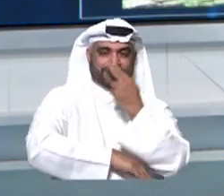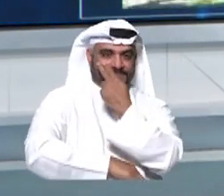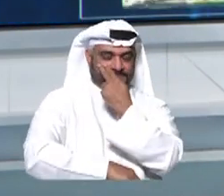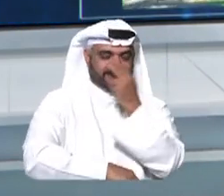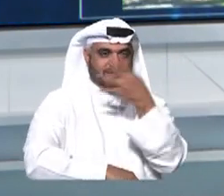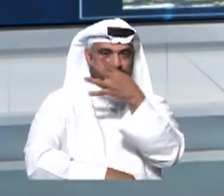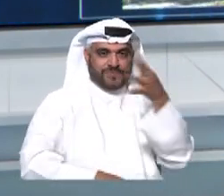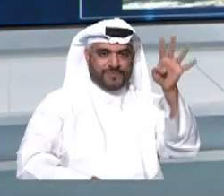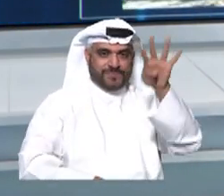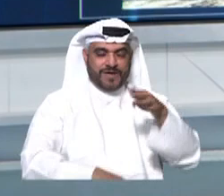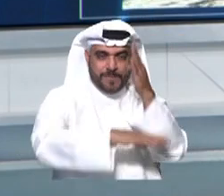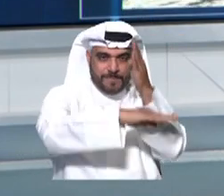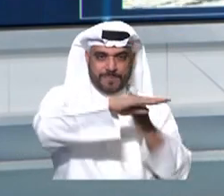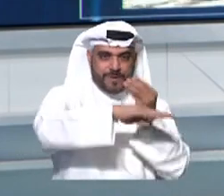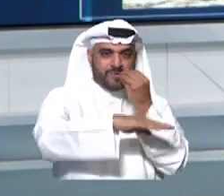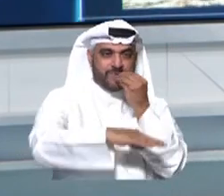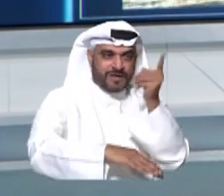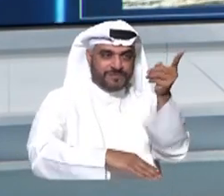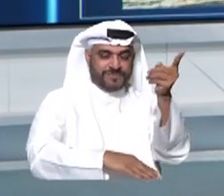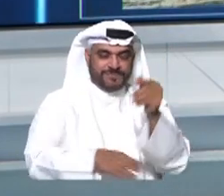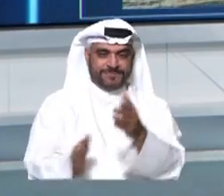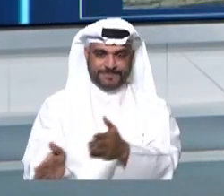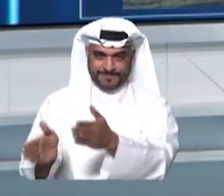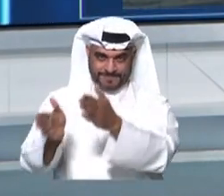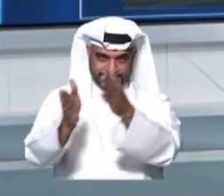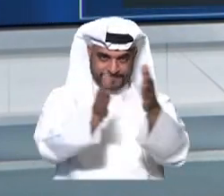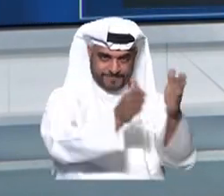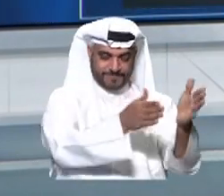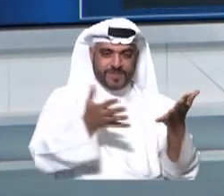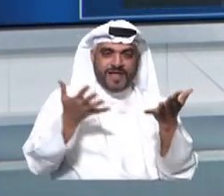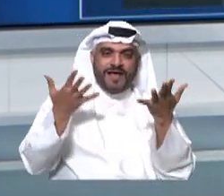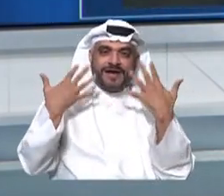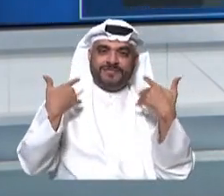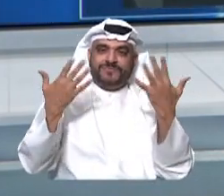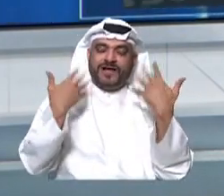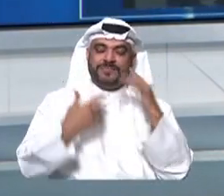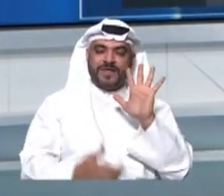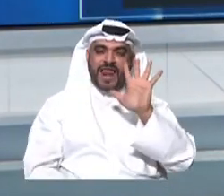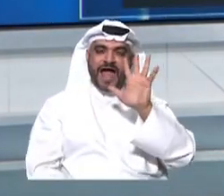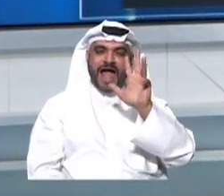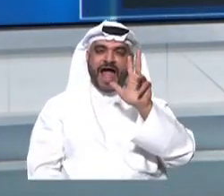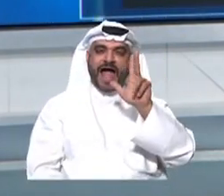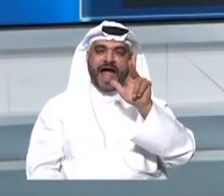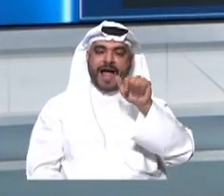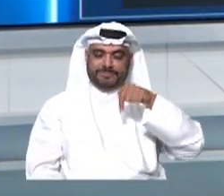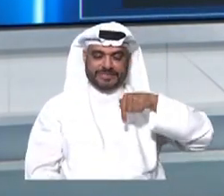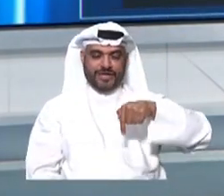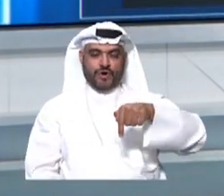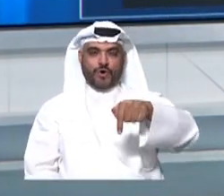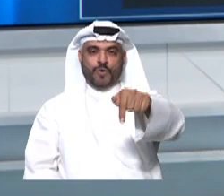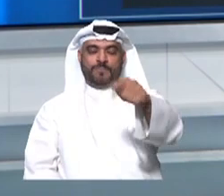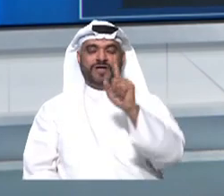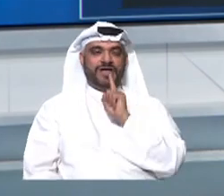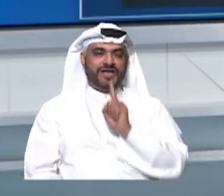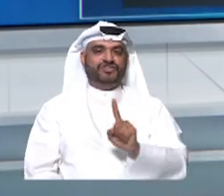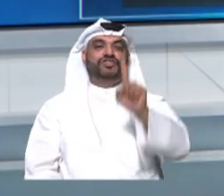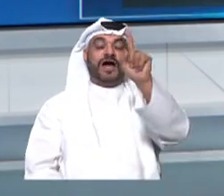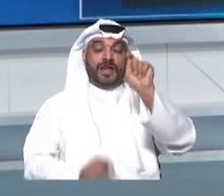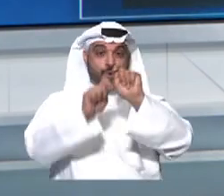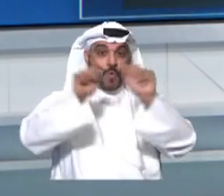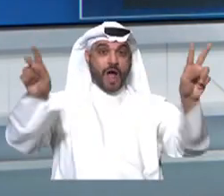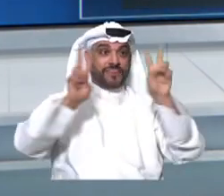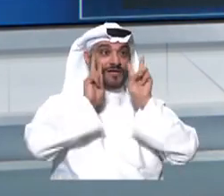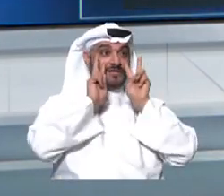أذان الإفطار إن شاء الله في الساعة 6 14 دقيقة. الطقس المتوقع في مدينة الكويت خلال 5 أيام القادمة إن شاء الله لاحظ من